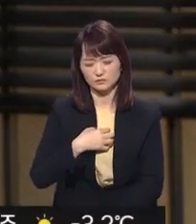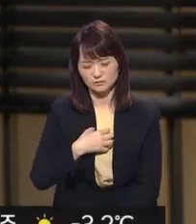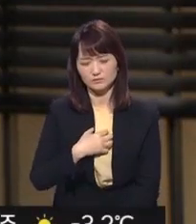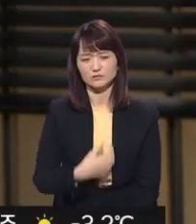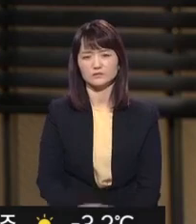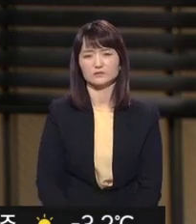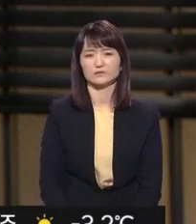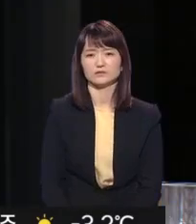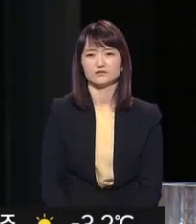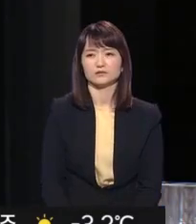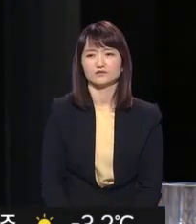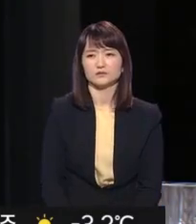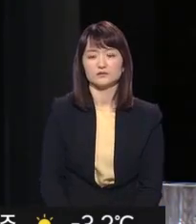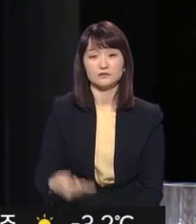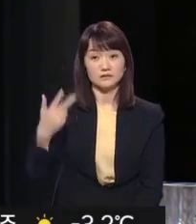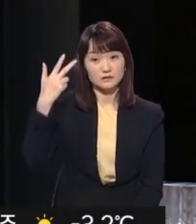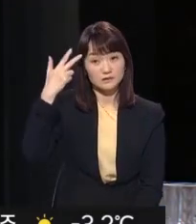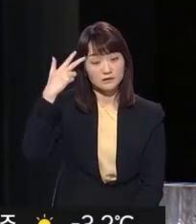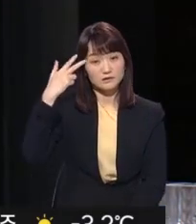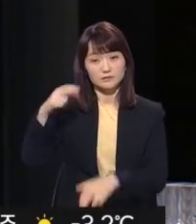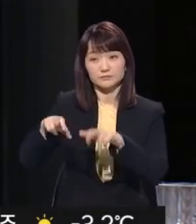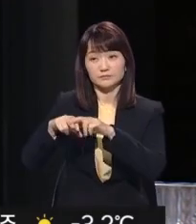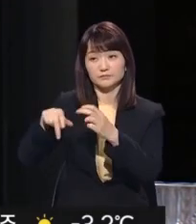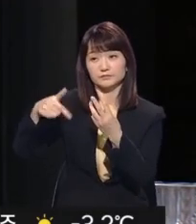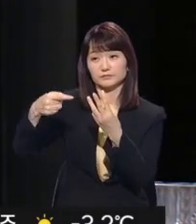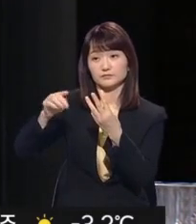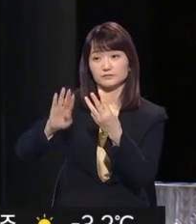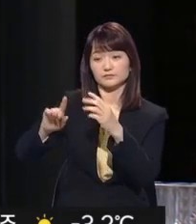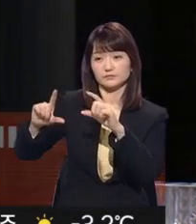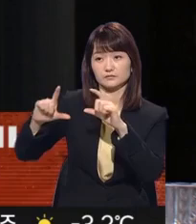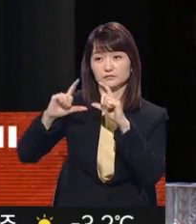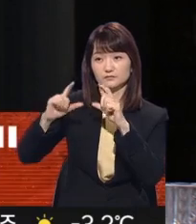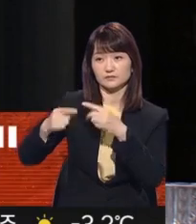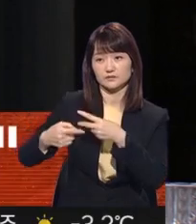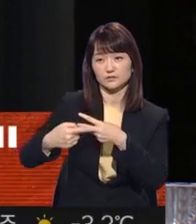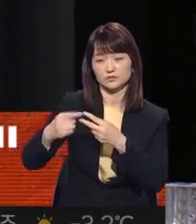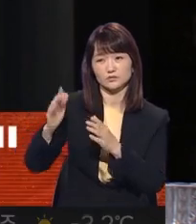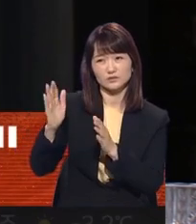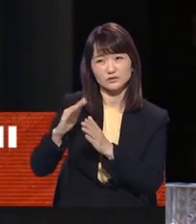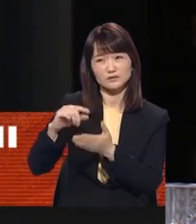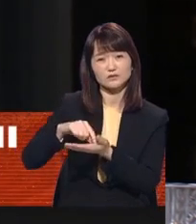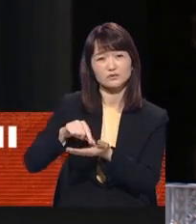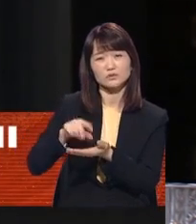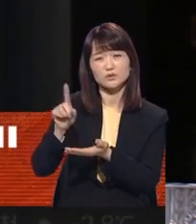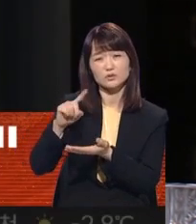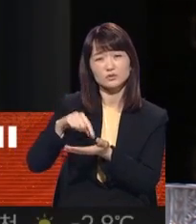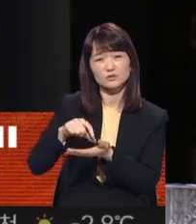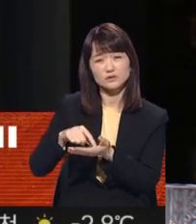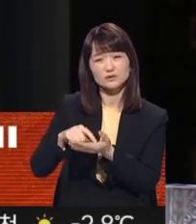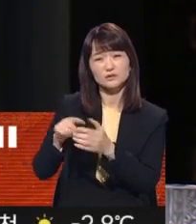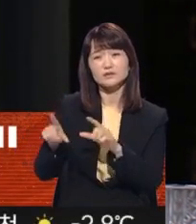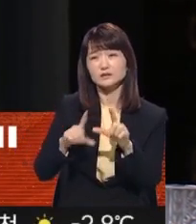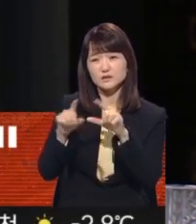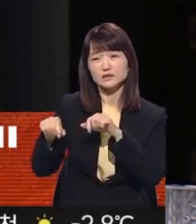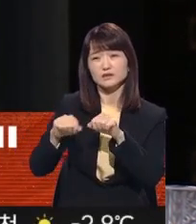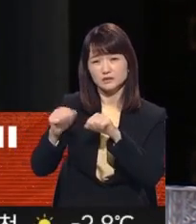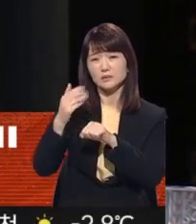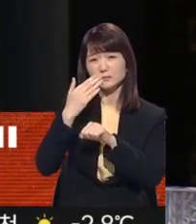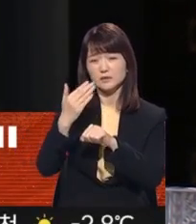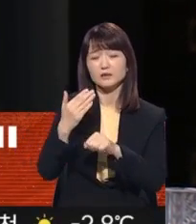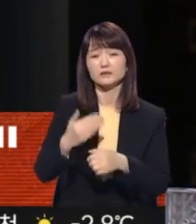소장님 지적장애 3급이면 초등생 정도의 이제 어느 정도 일상생활 충분히 가능하잖아요